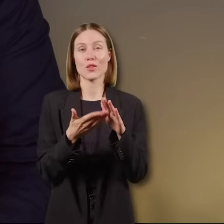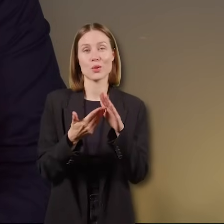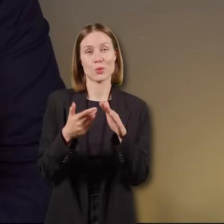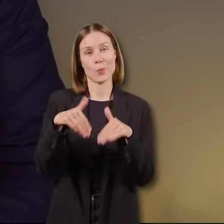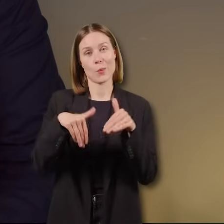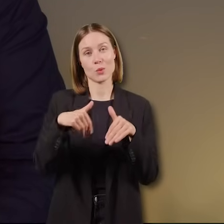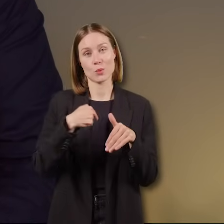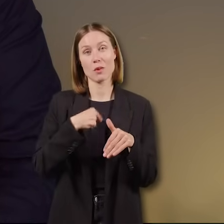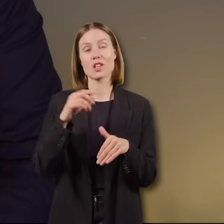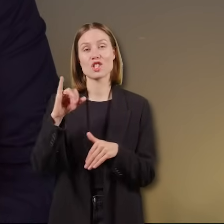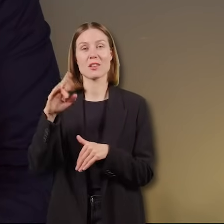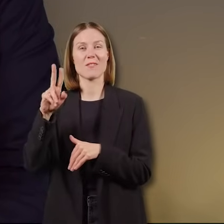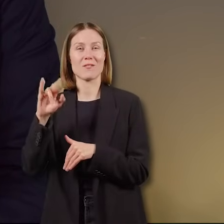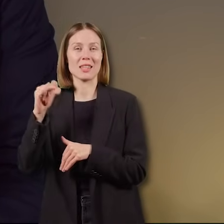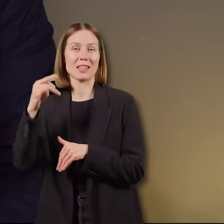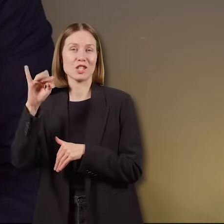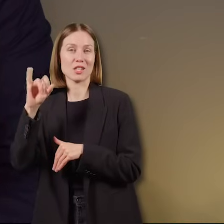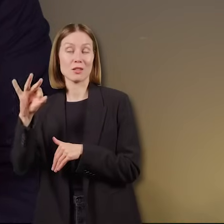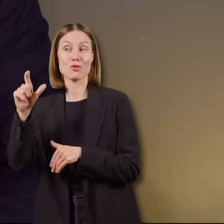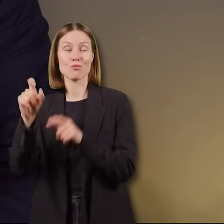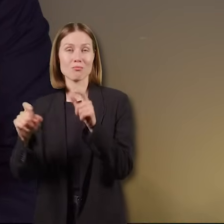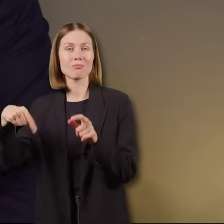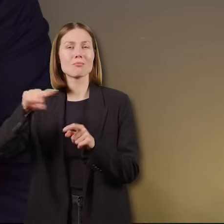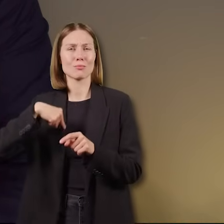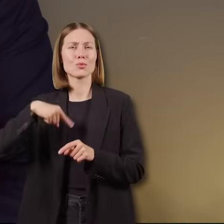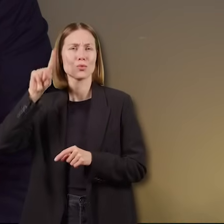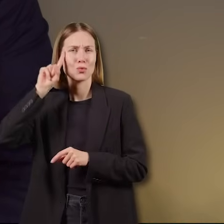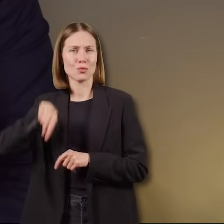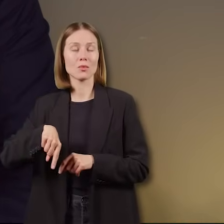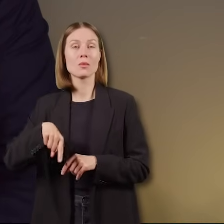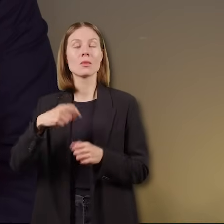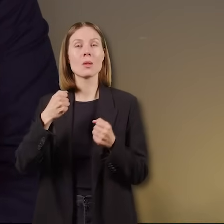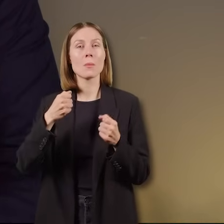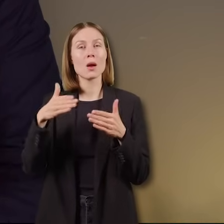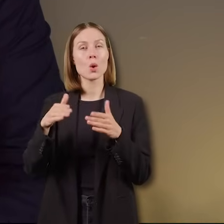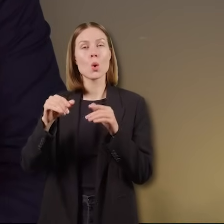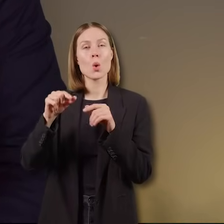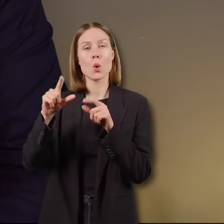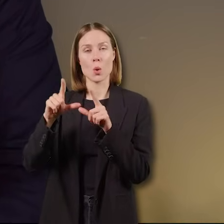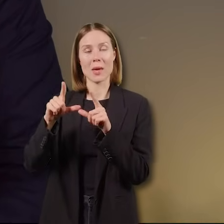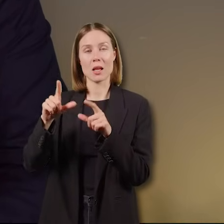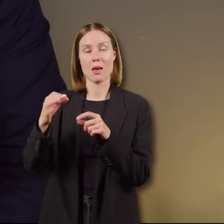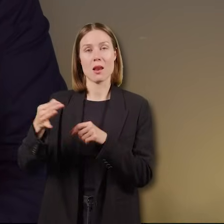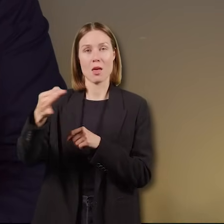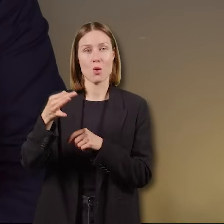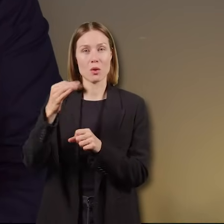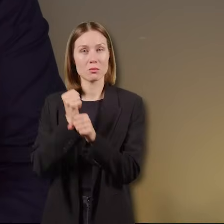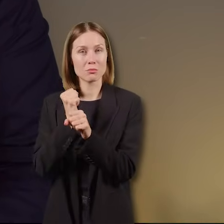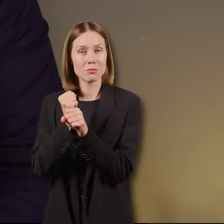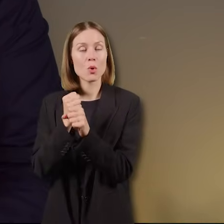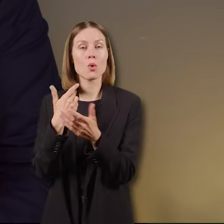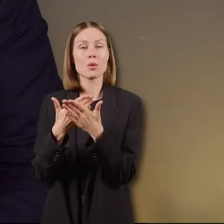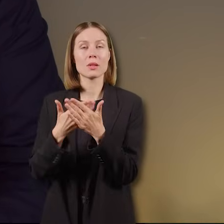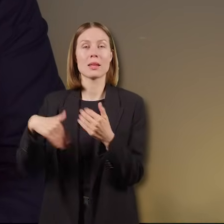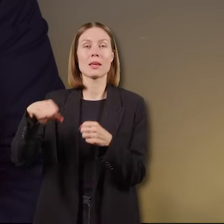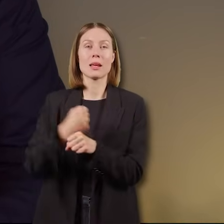mane širvintiškai kuo puikiausiai žino. Dabar tenka labai daug dirbti Ukmergės rajone, nes prisistatyti reikia